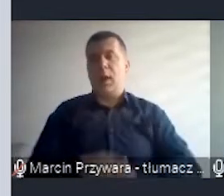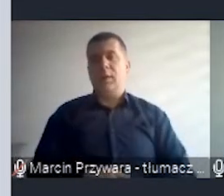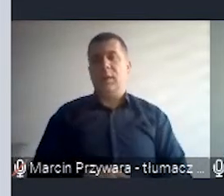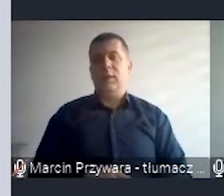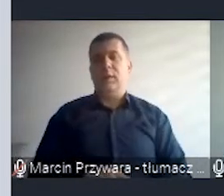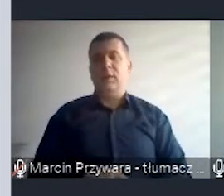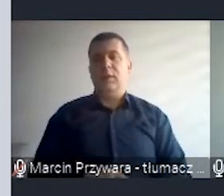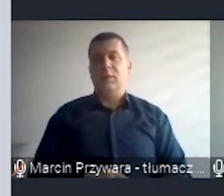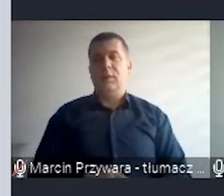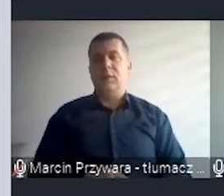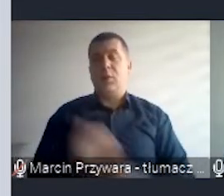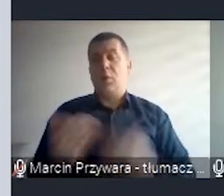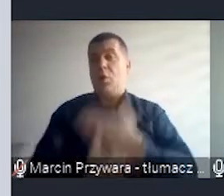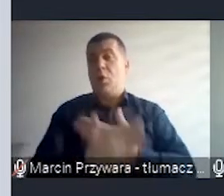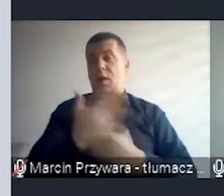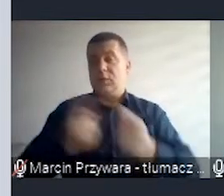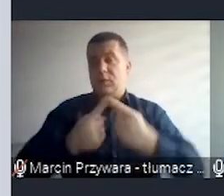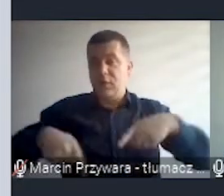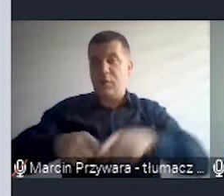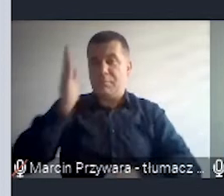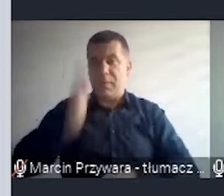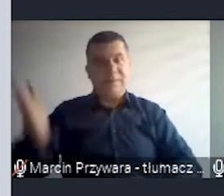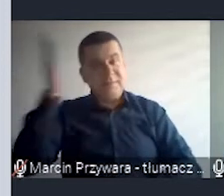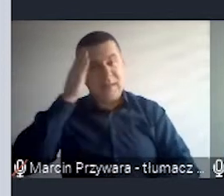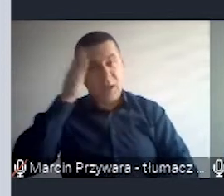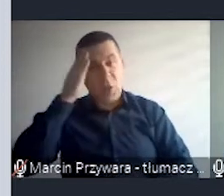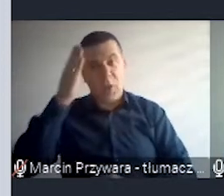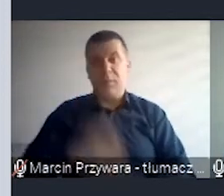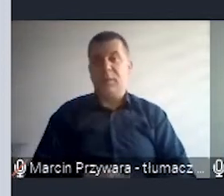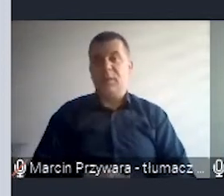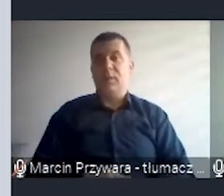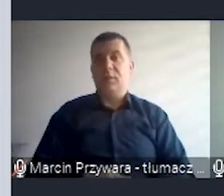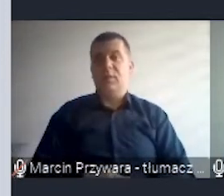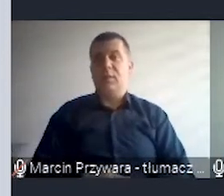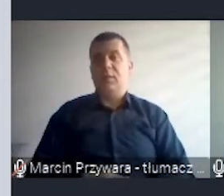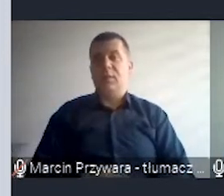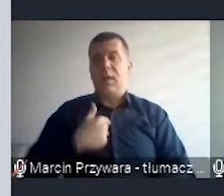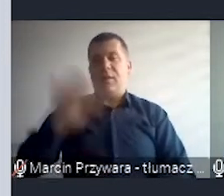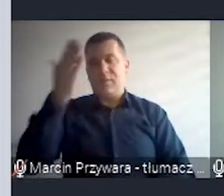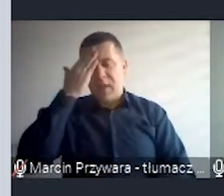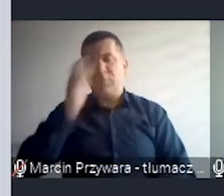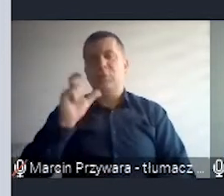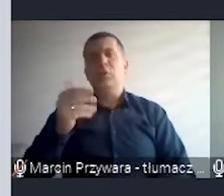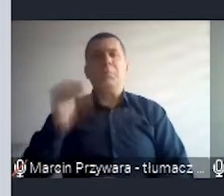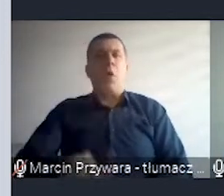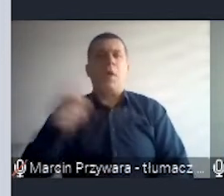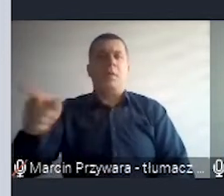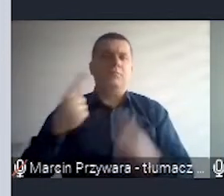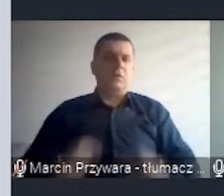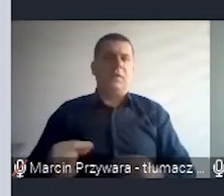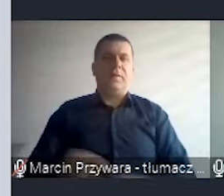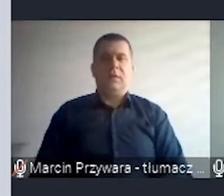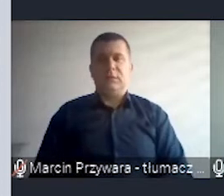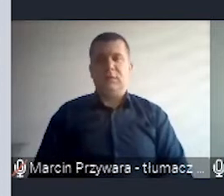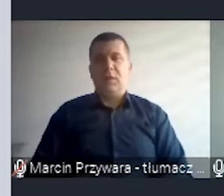kiedy okazuje się, że wykonawcą będzie jakiś znajomy podmiot, no to ja już wiem, czego się po nim spodziewać.